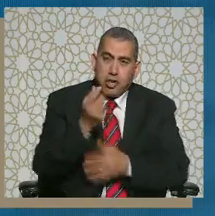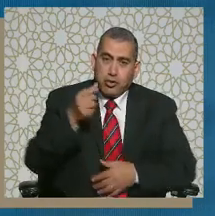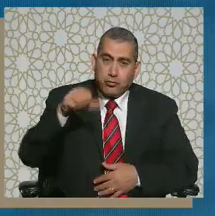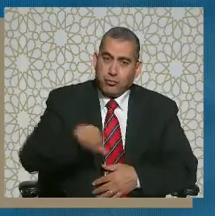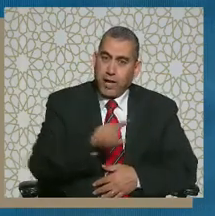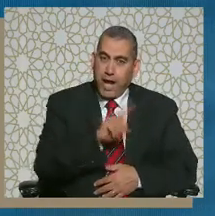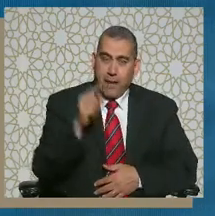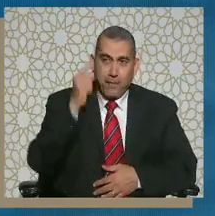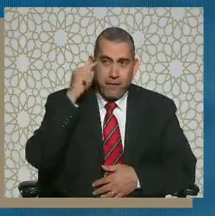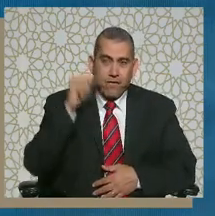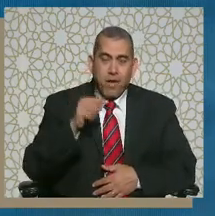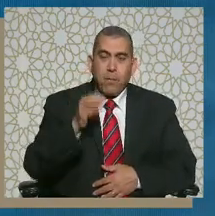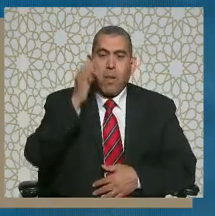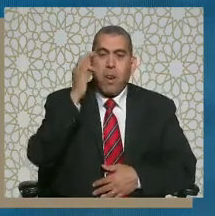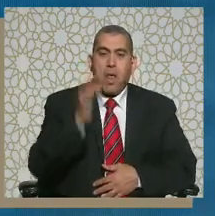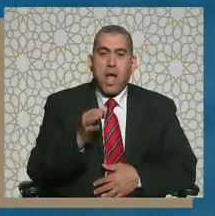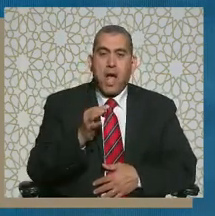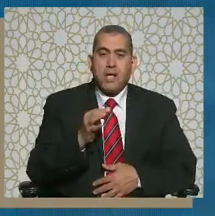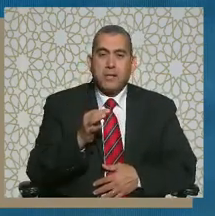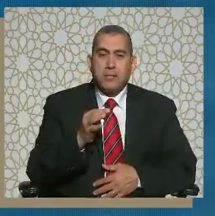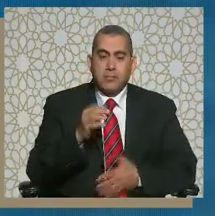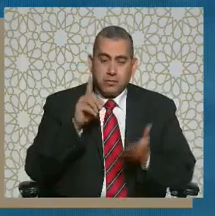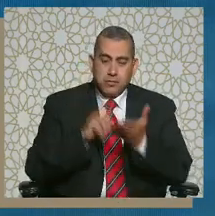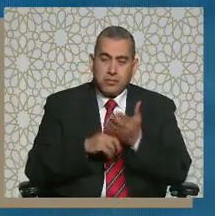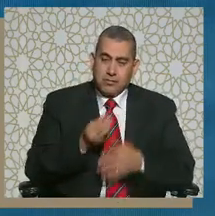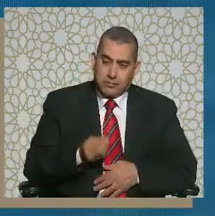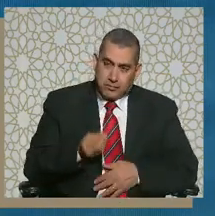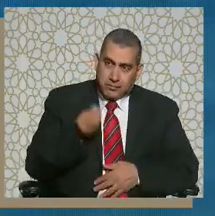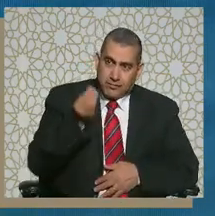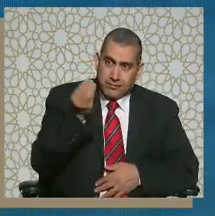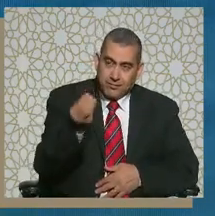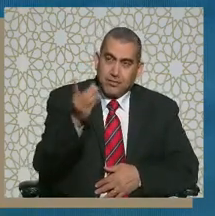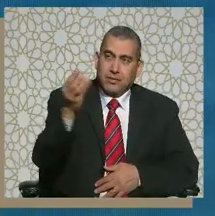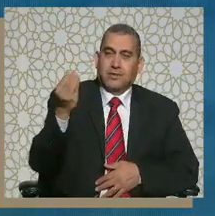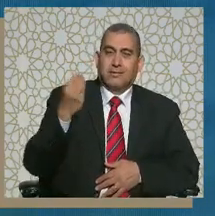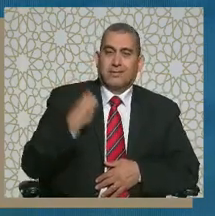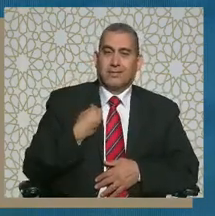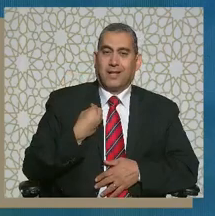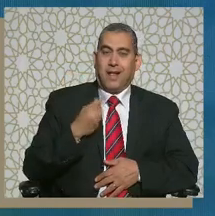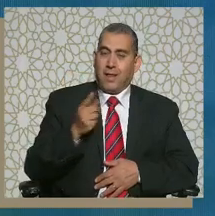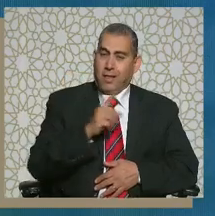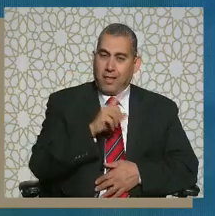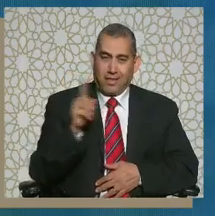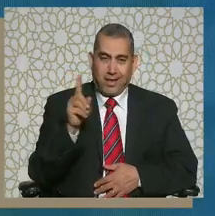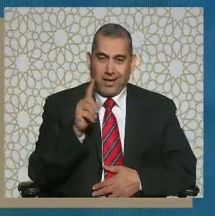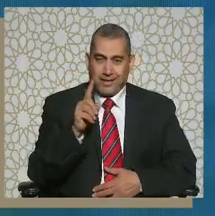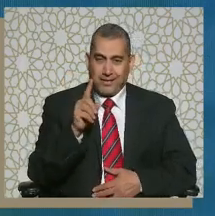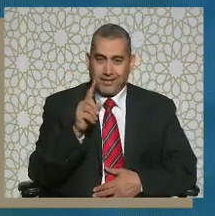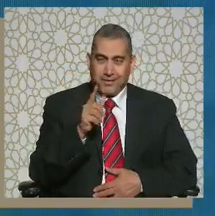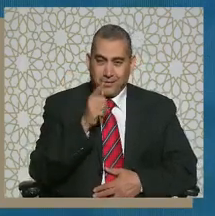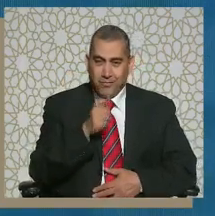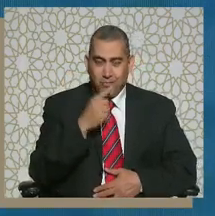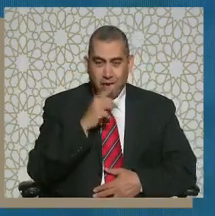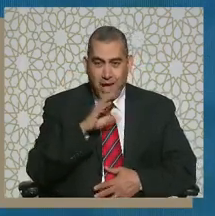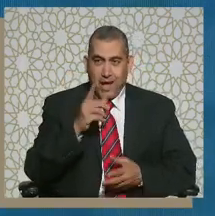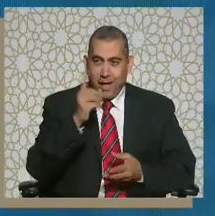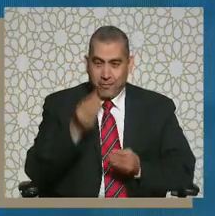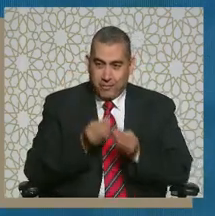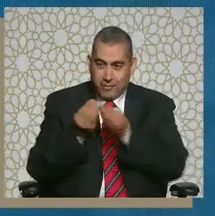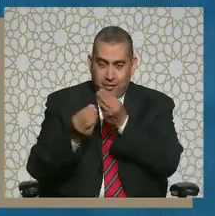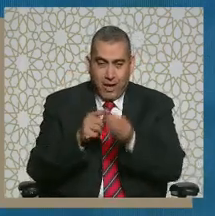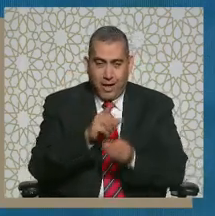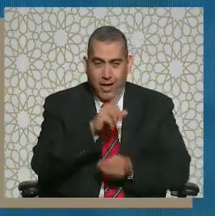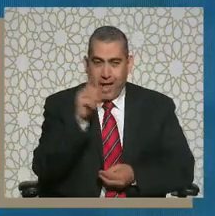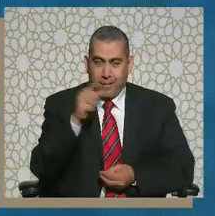فيفهم ان هو لازم يدفع ثمن البضاعه عشان ياخدها لا احنا مادفعش ثمن اي حاجه